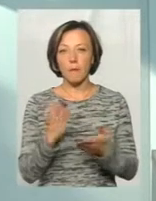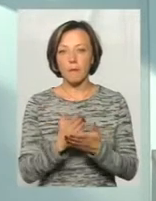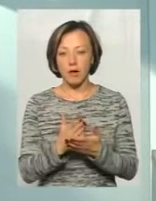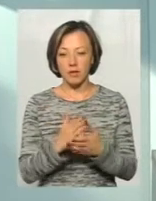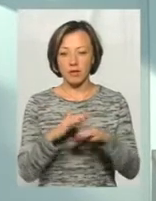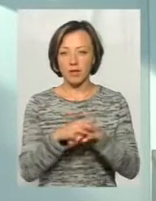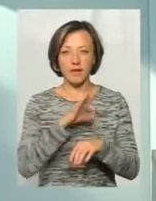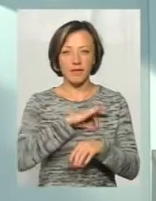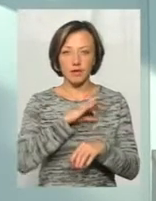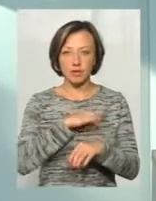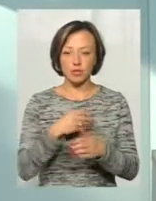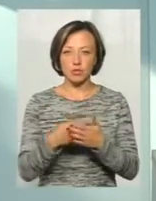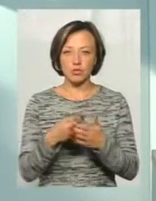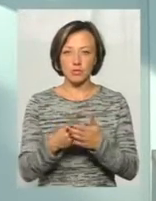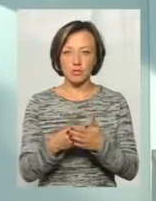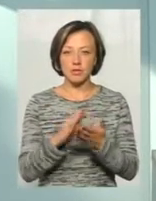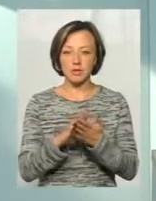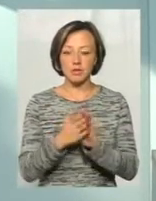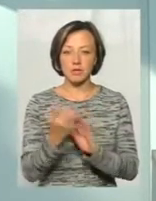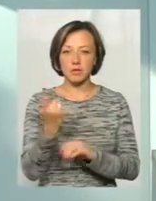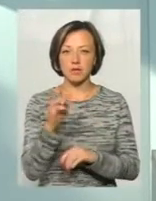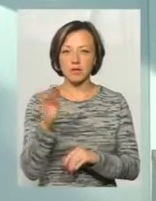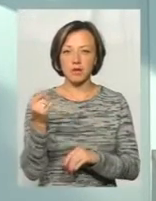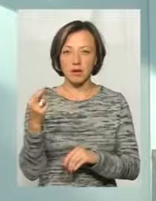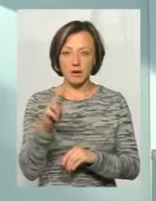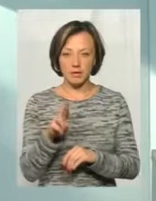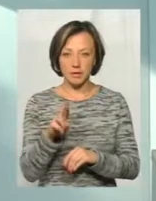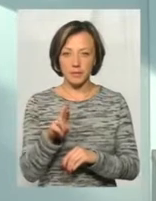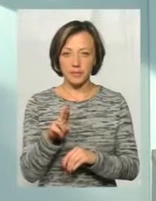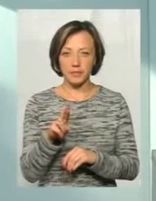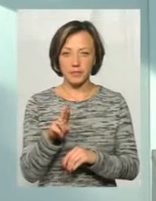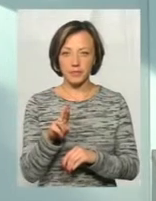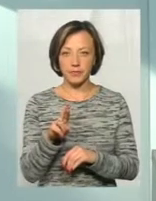рахунках невикористані суми субсидій з планом на 1 травня поточного року,